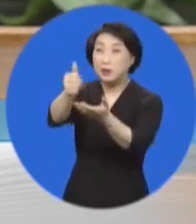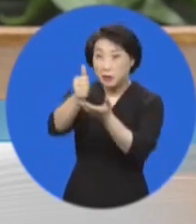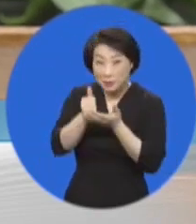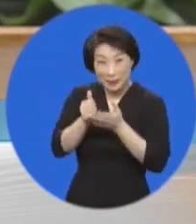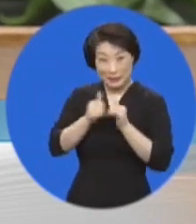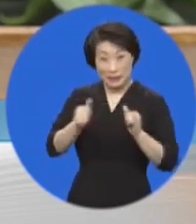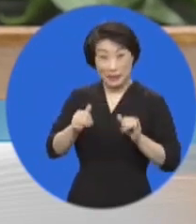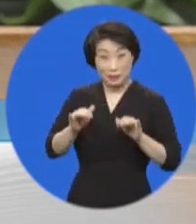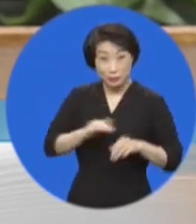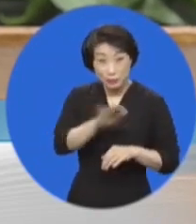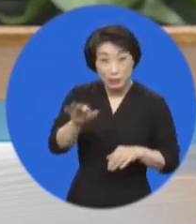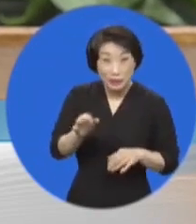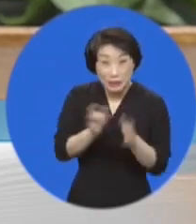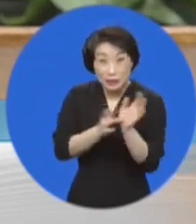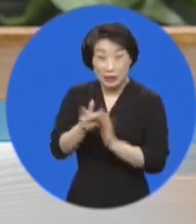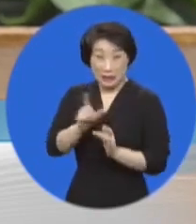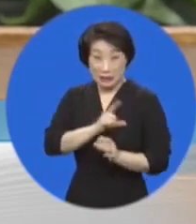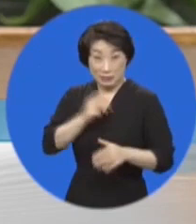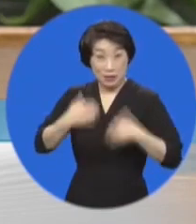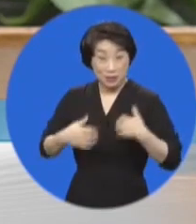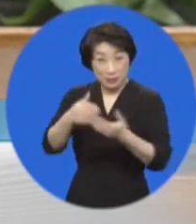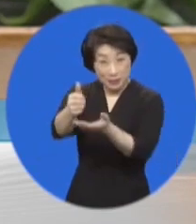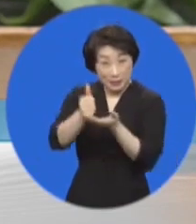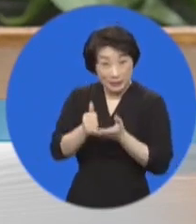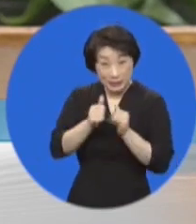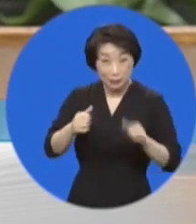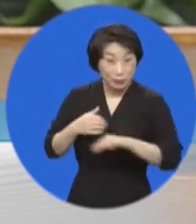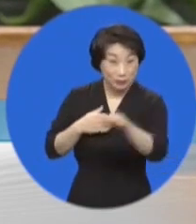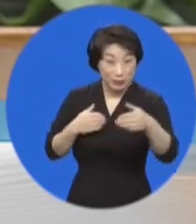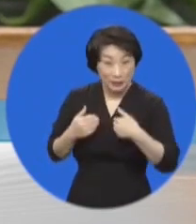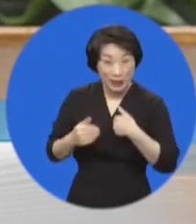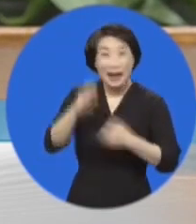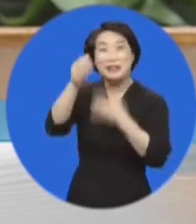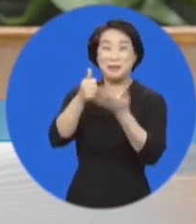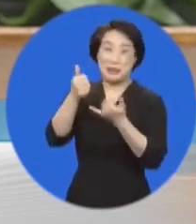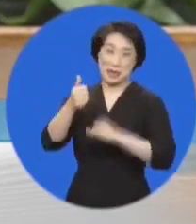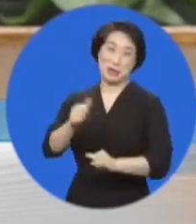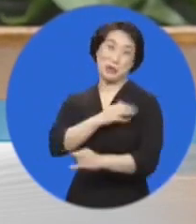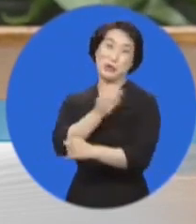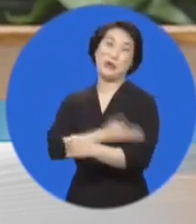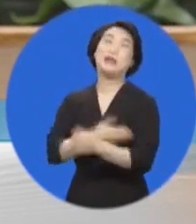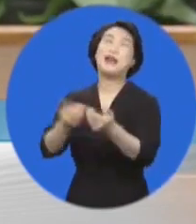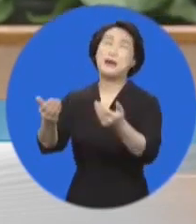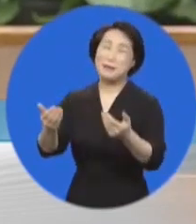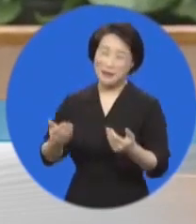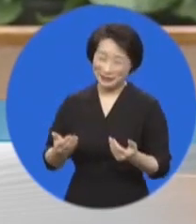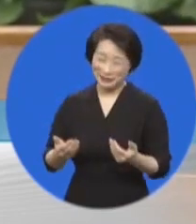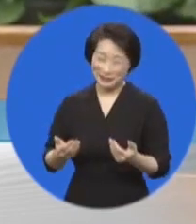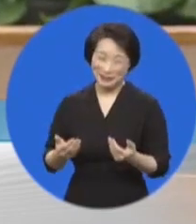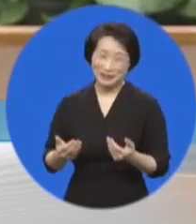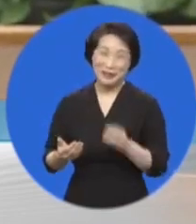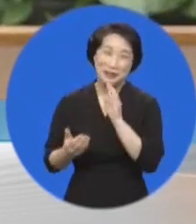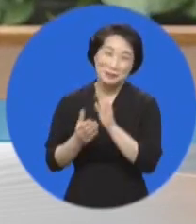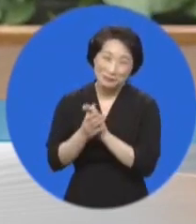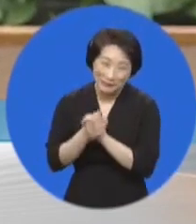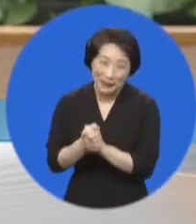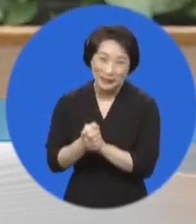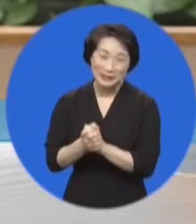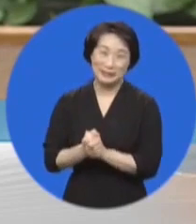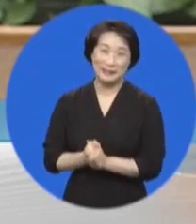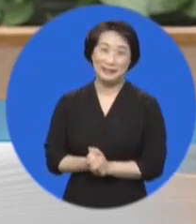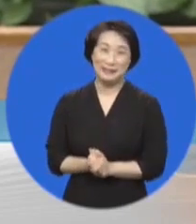자, 곧 그 이름을 영접하는 자들에게는 하나님의 자녀가 되는 권세를